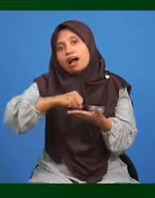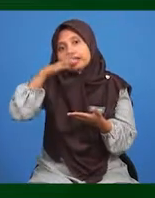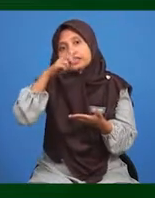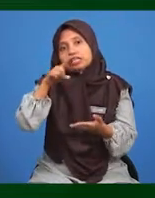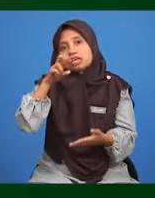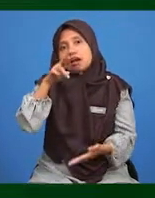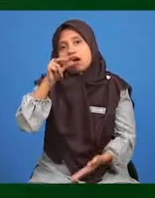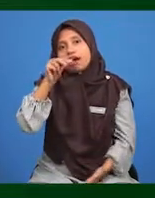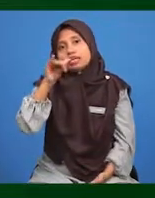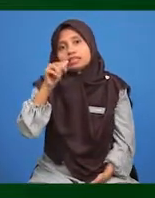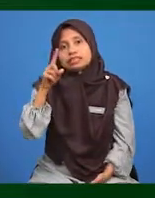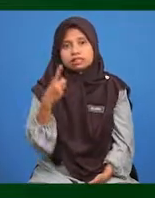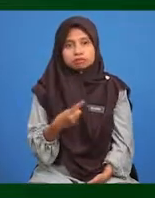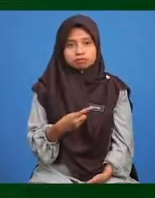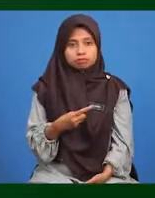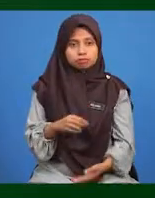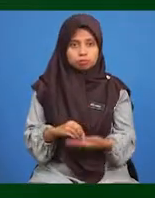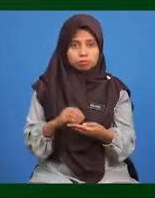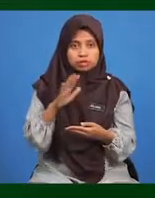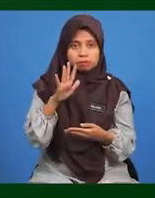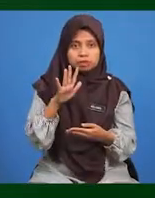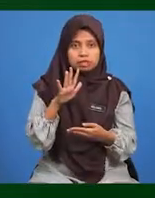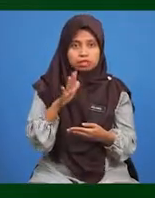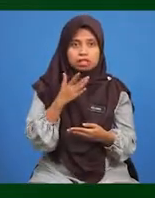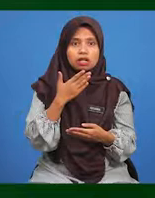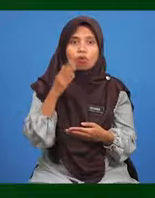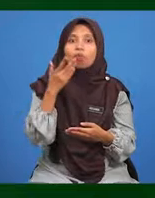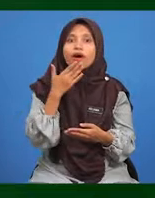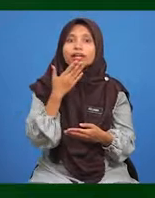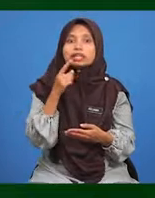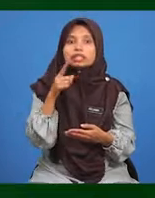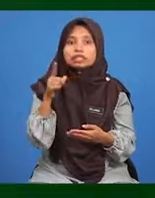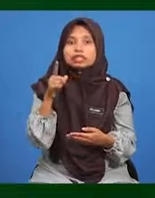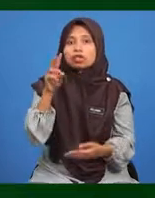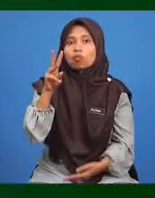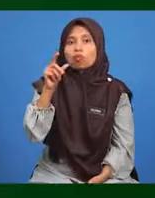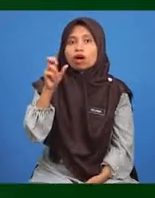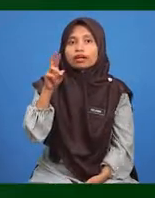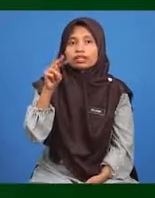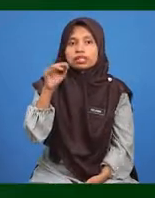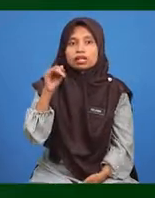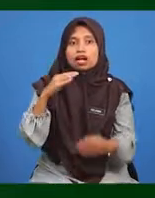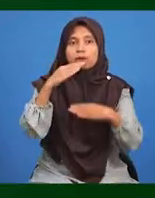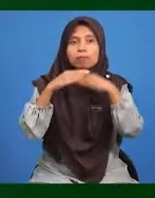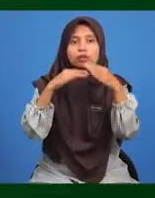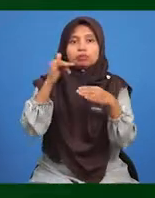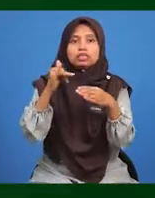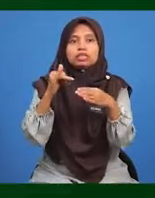Perkataan terakhir ialah warna-warni. Bangunan yang